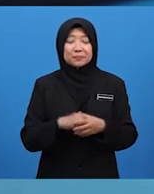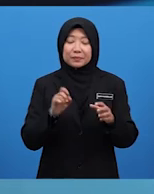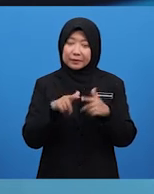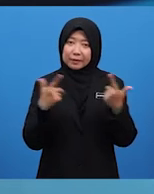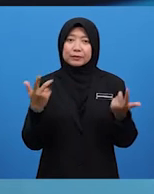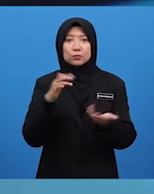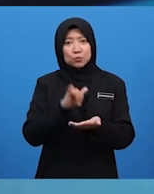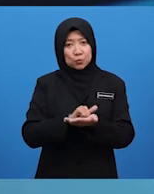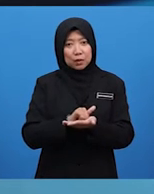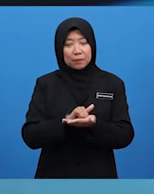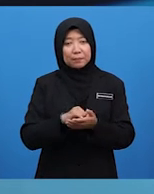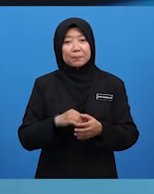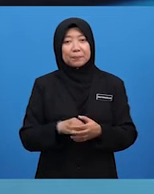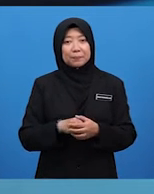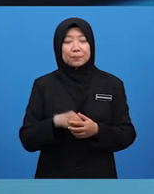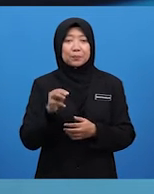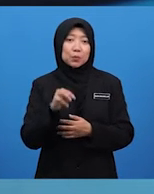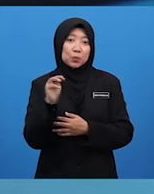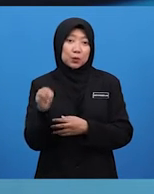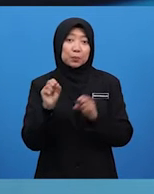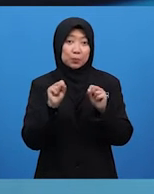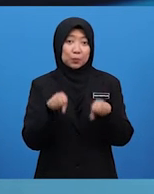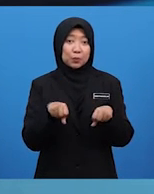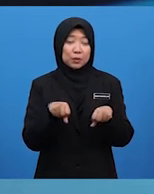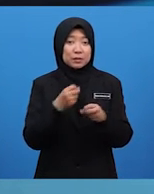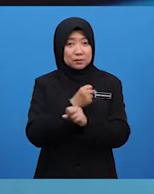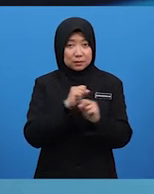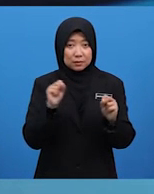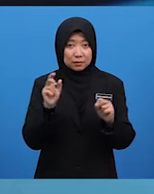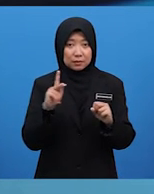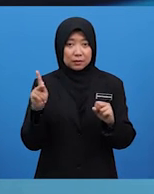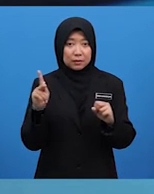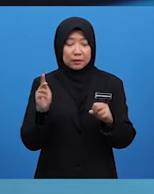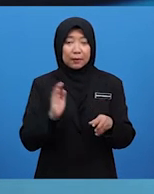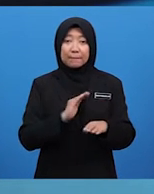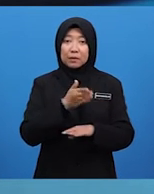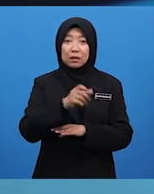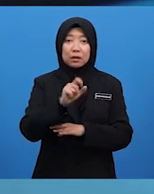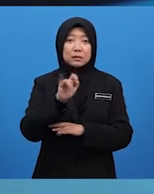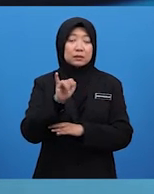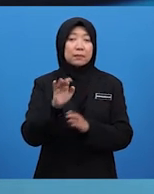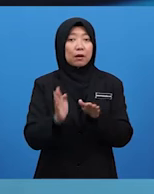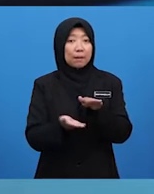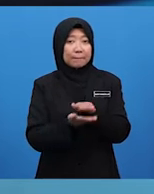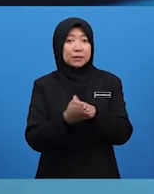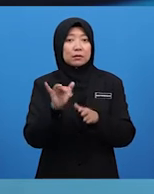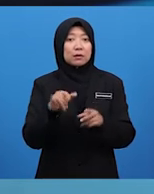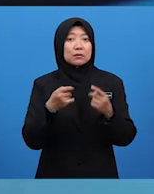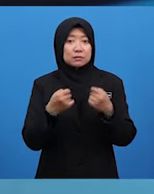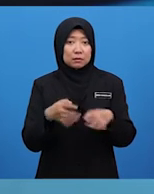Selain itu juga, murid-murid boleh sediakan belah slip berlapik yang